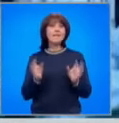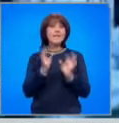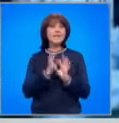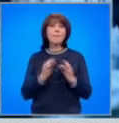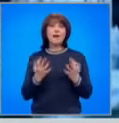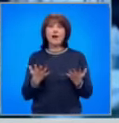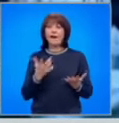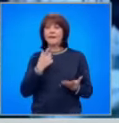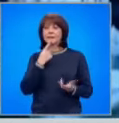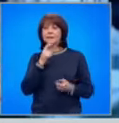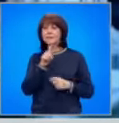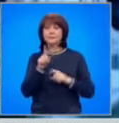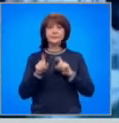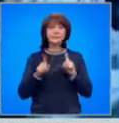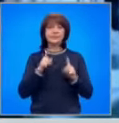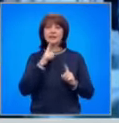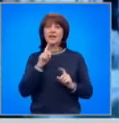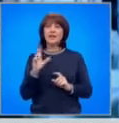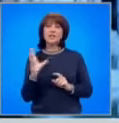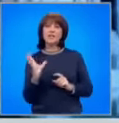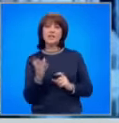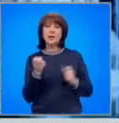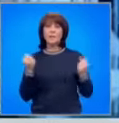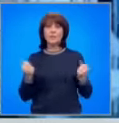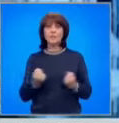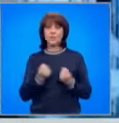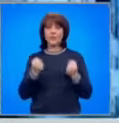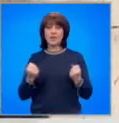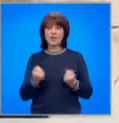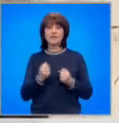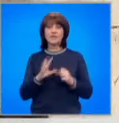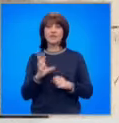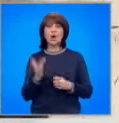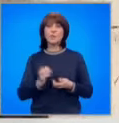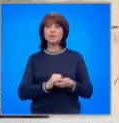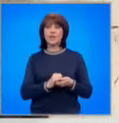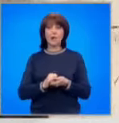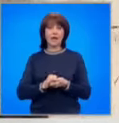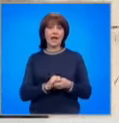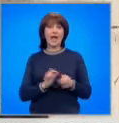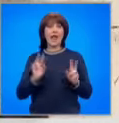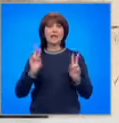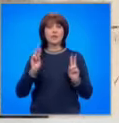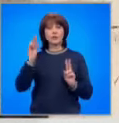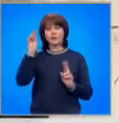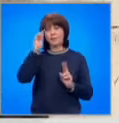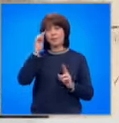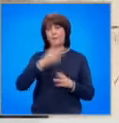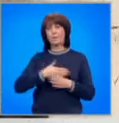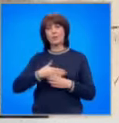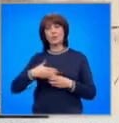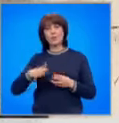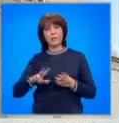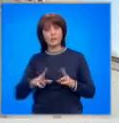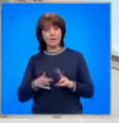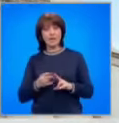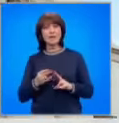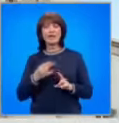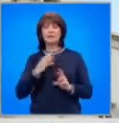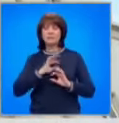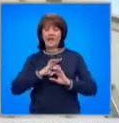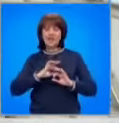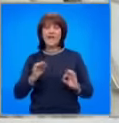за взаимодействие и въобще за обща коалиция. Демократична България настоява, Продължаваме промяната много ясно да